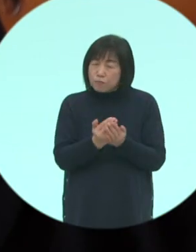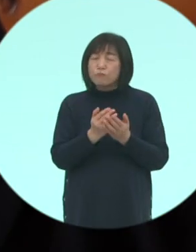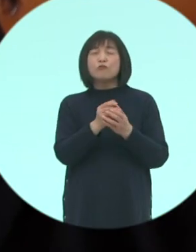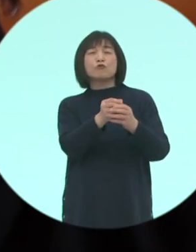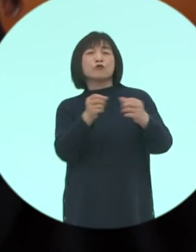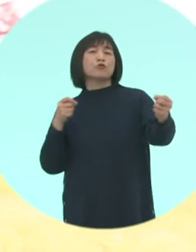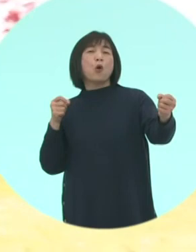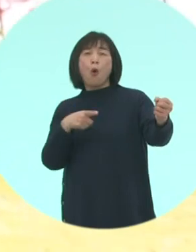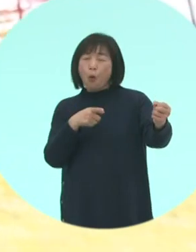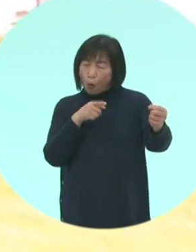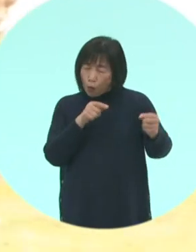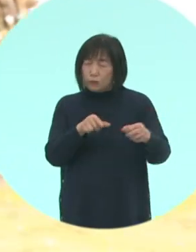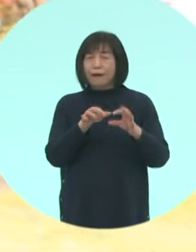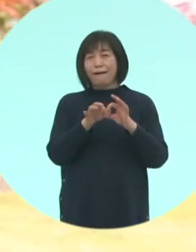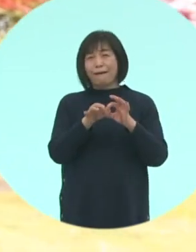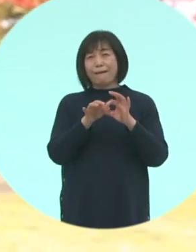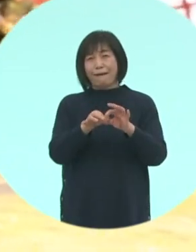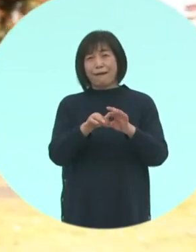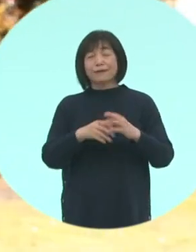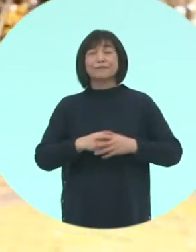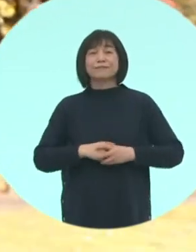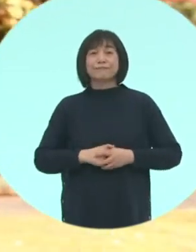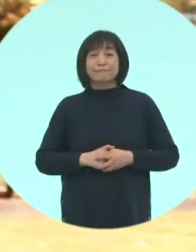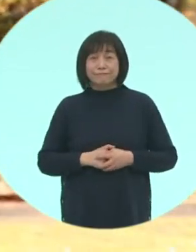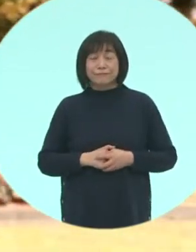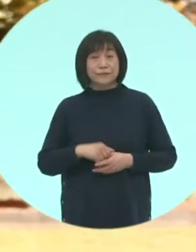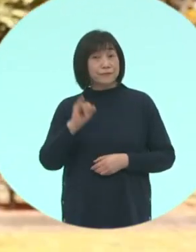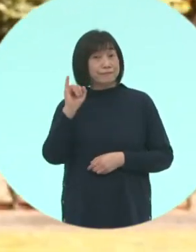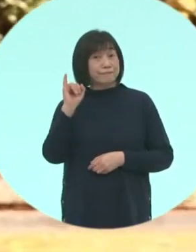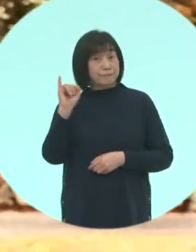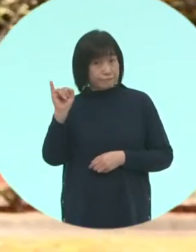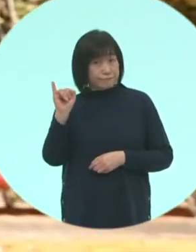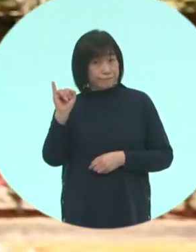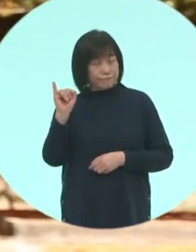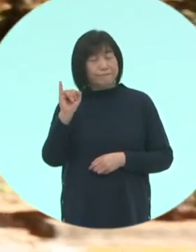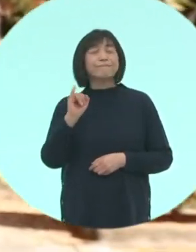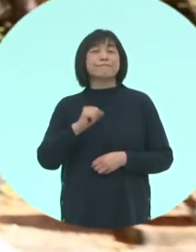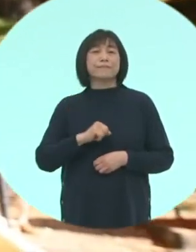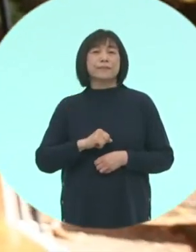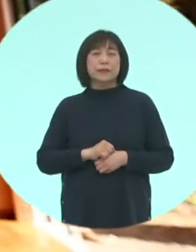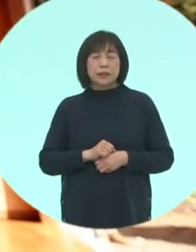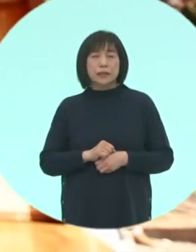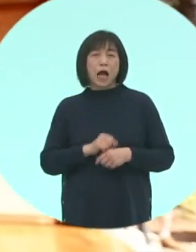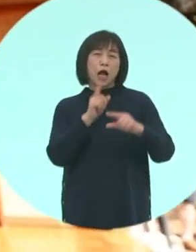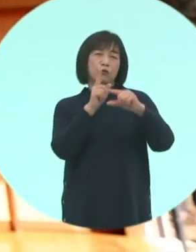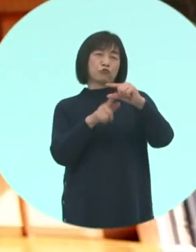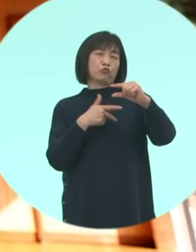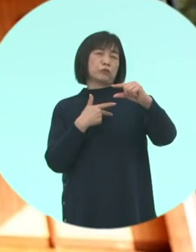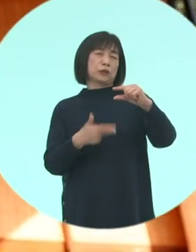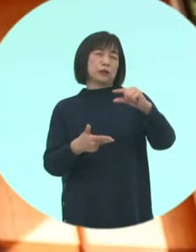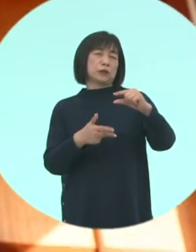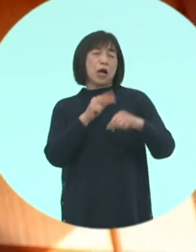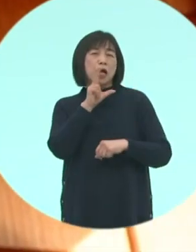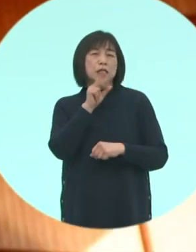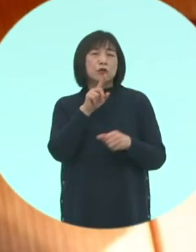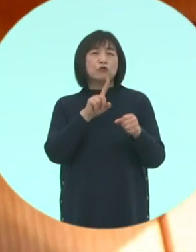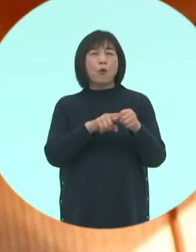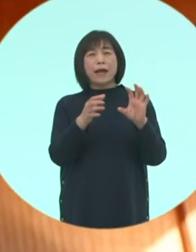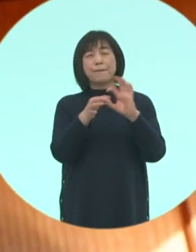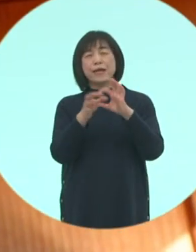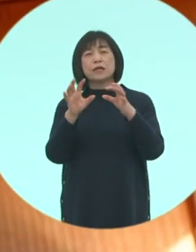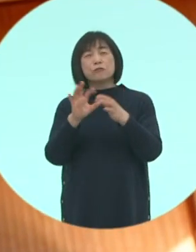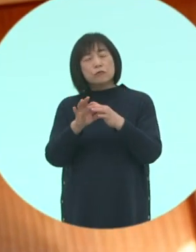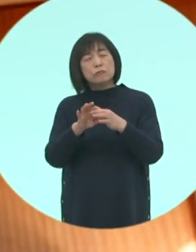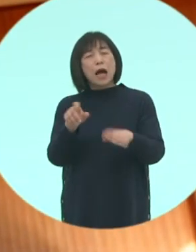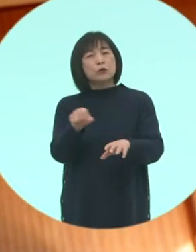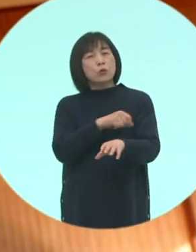たんですね。 そんな古田さんにとって中止となった岐阜の年輪ピックには特別